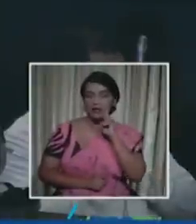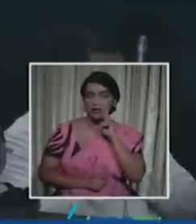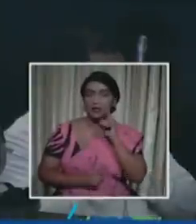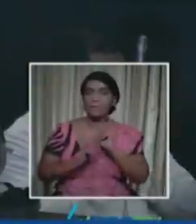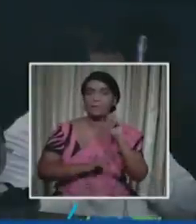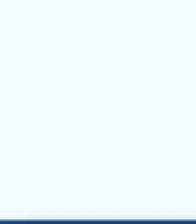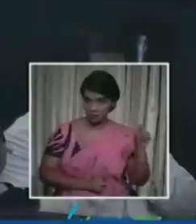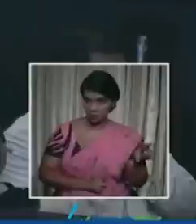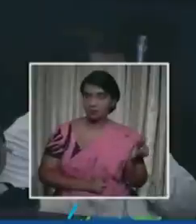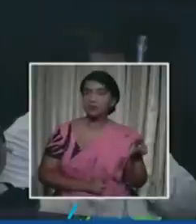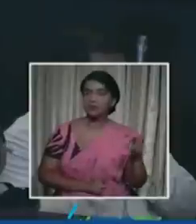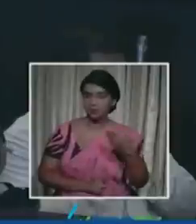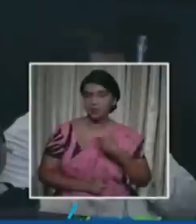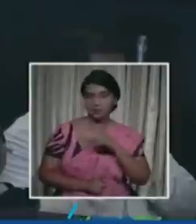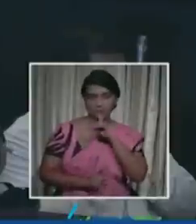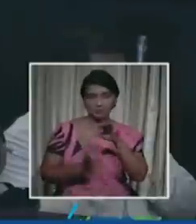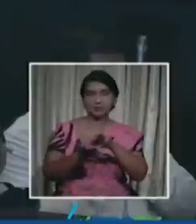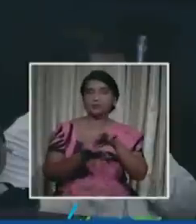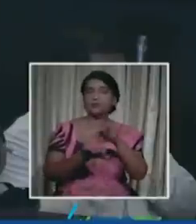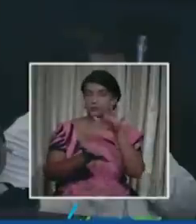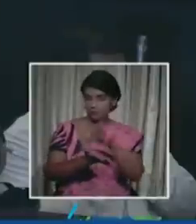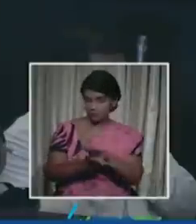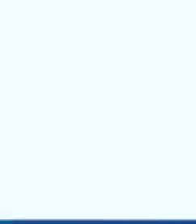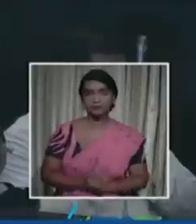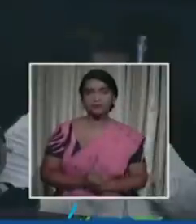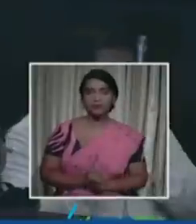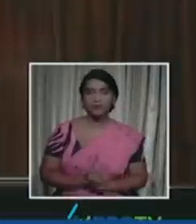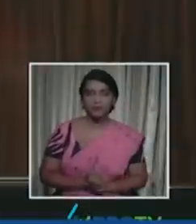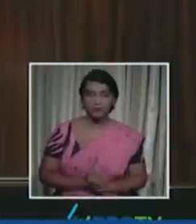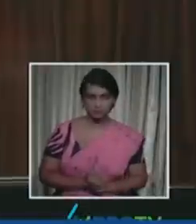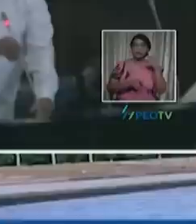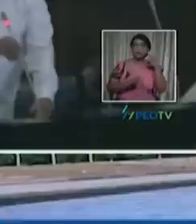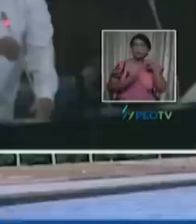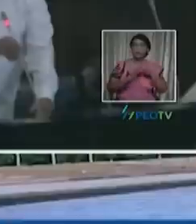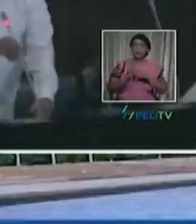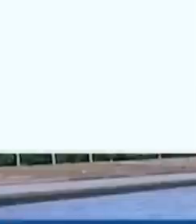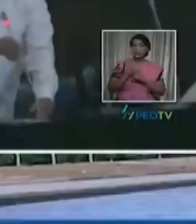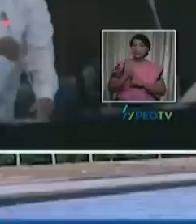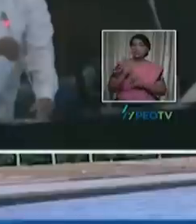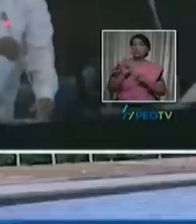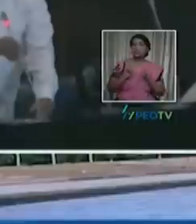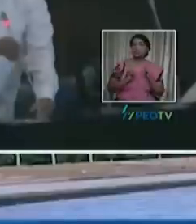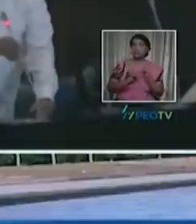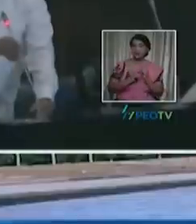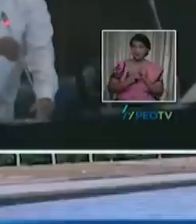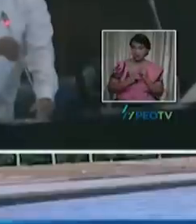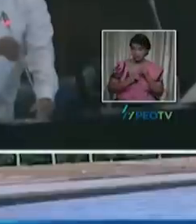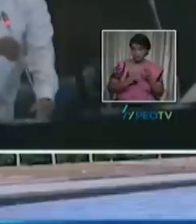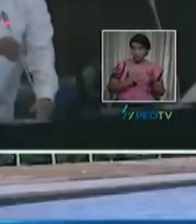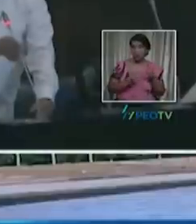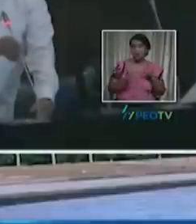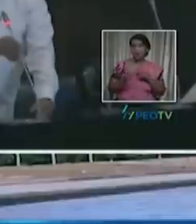පාර්ලිමේන්තු මන්ත්‍රීවරයාගේ යෝජනා කරන ලද නම මම ස්ථිර කරමි ජාතික ජනබලවේගයේ නායක අනුරු